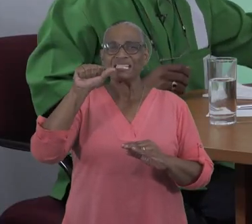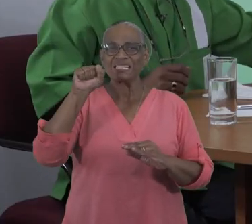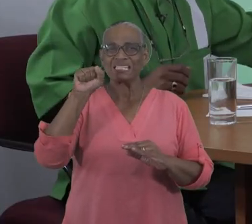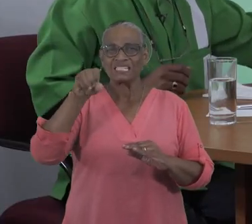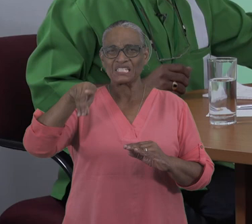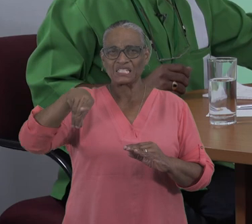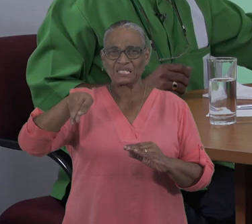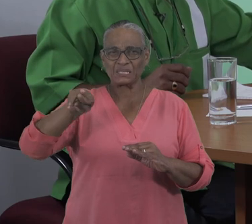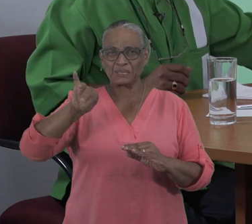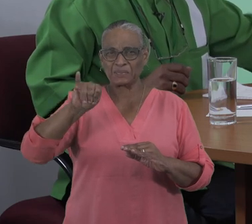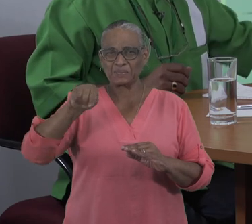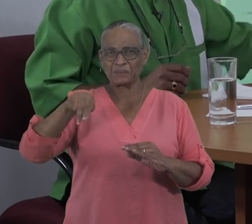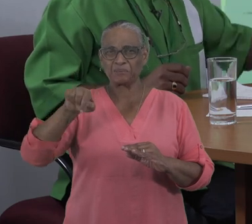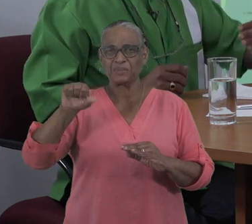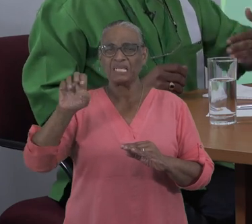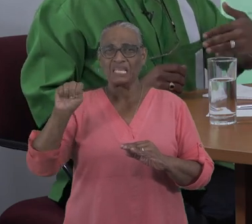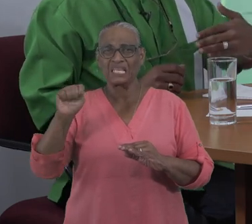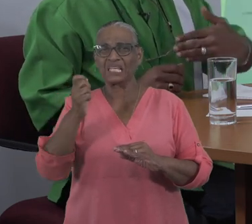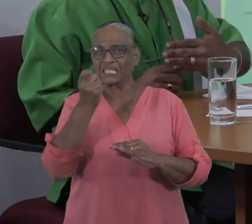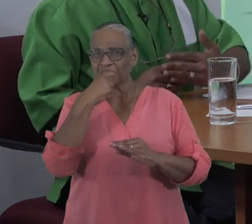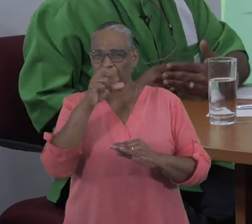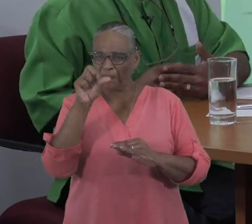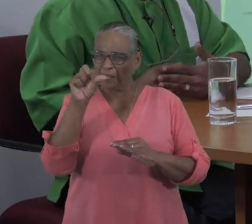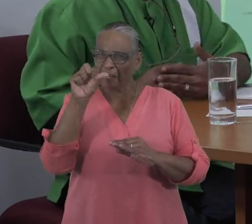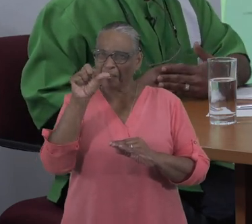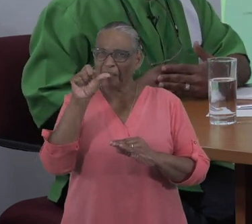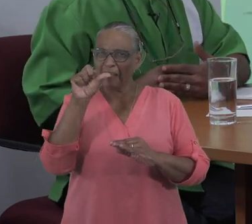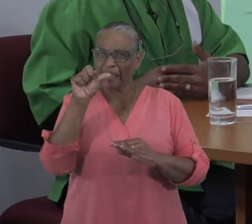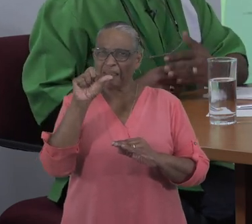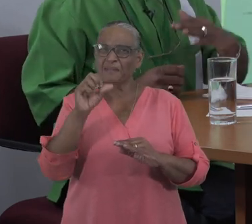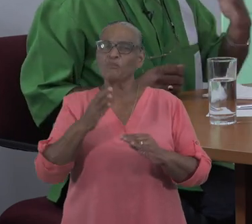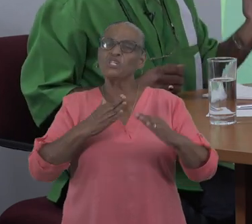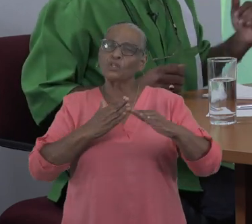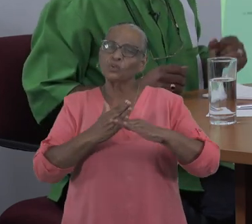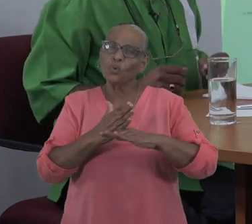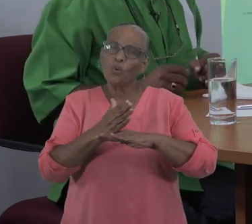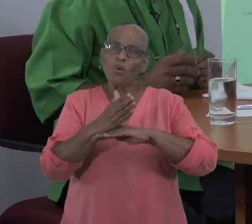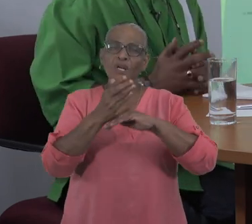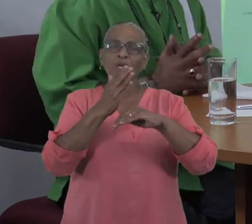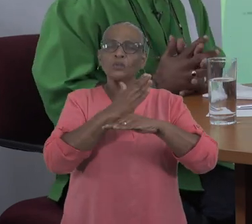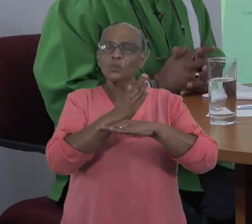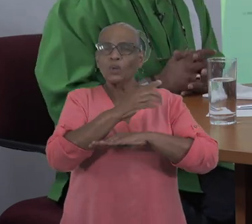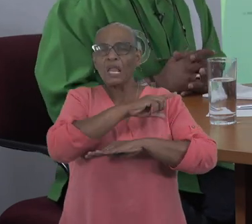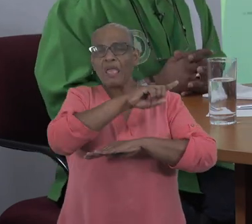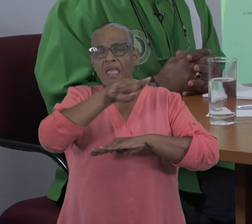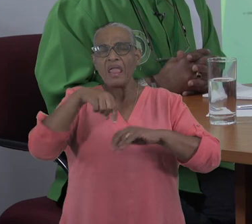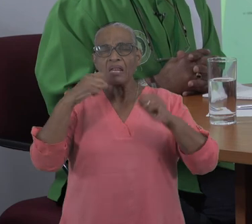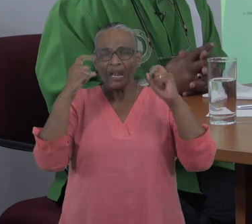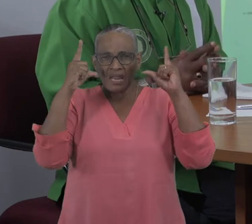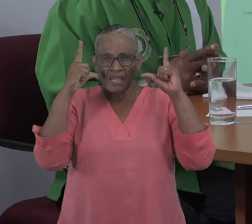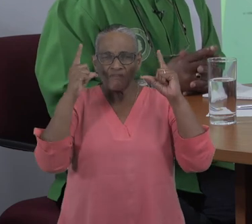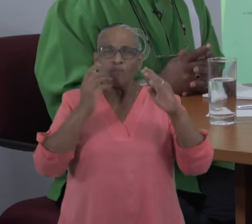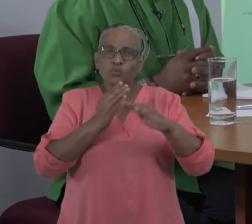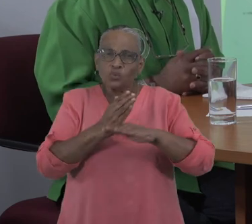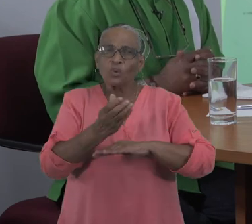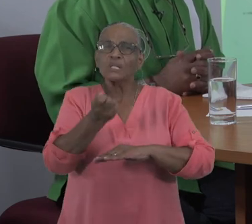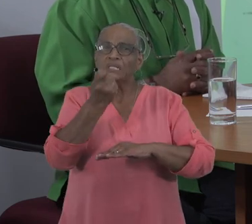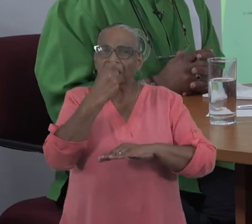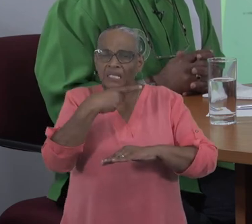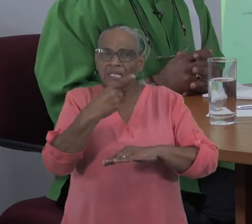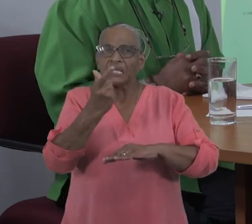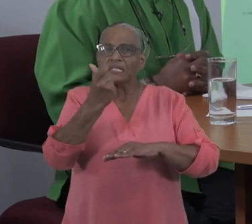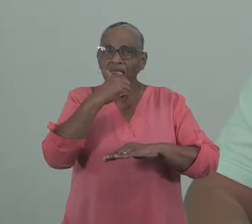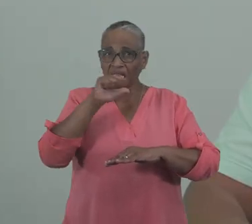aspirine. Ja. Heb ik begrepen? Bijna levenslang de man blijft gebruiken, no? Is leven. Als er sprake is van een beroerte,